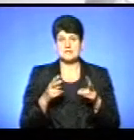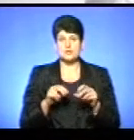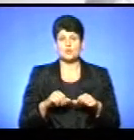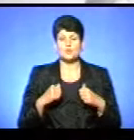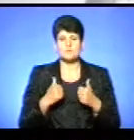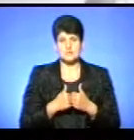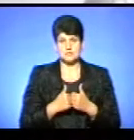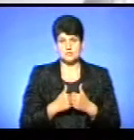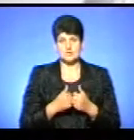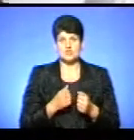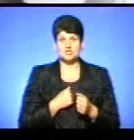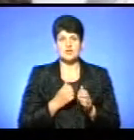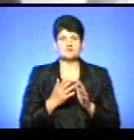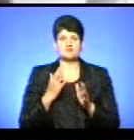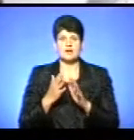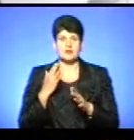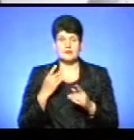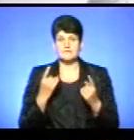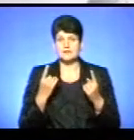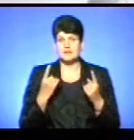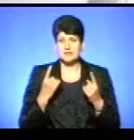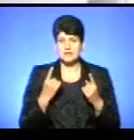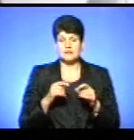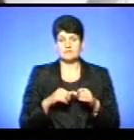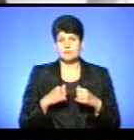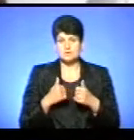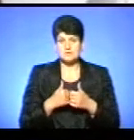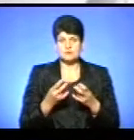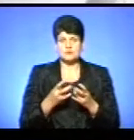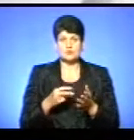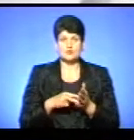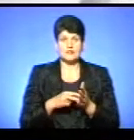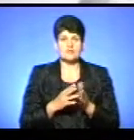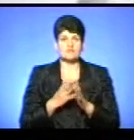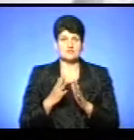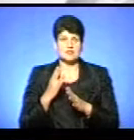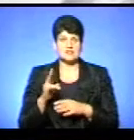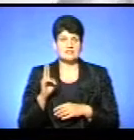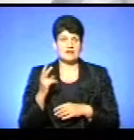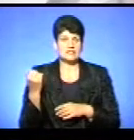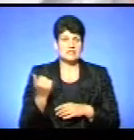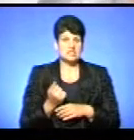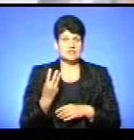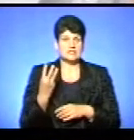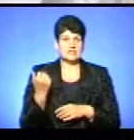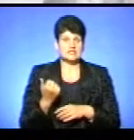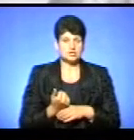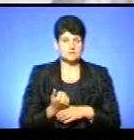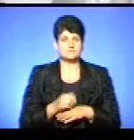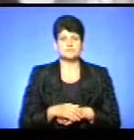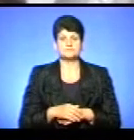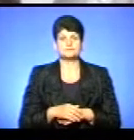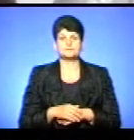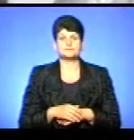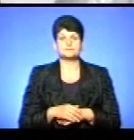комісію. На жаль, черги великі, щоб пройти ті комісії, потрібно стояти в черзі і по 2 тижні, і по 3.